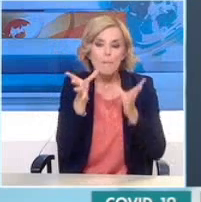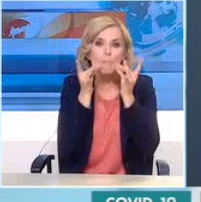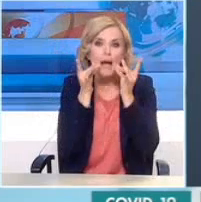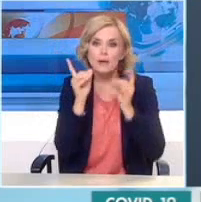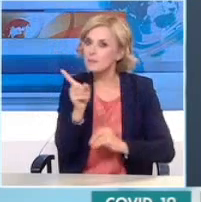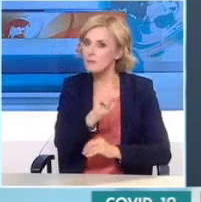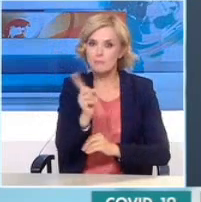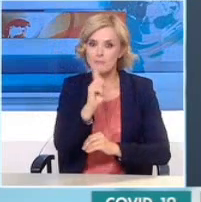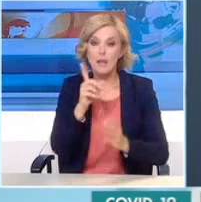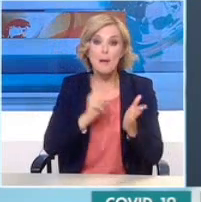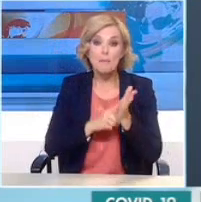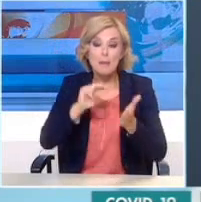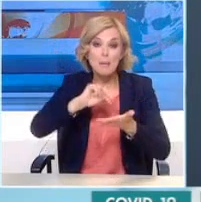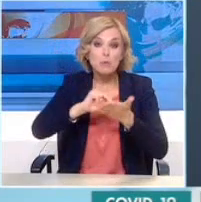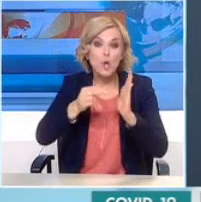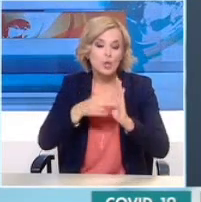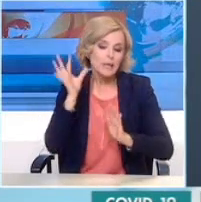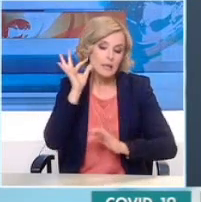οποία μολύνεται πολύ εύκολα.